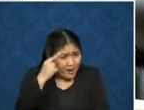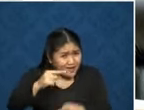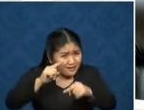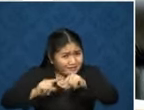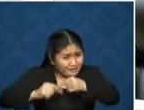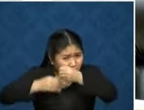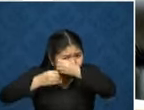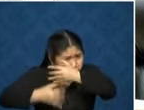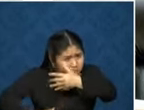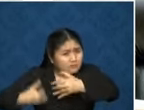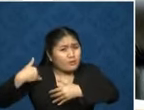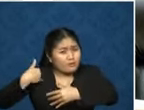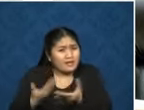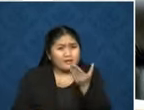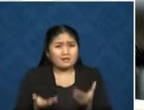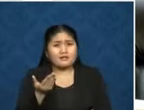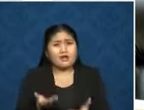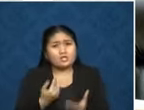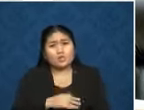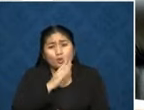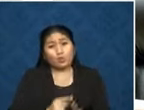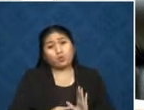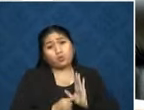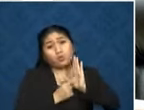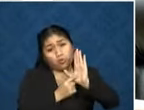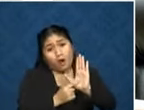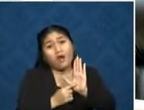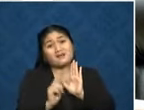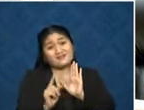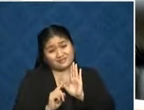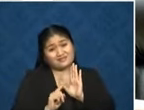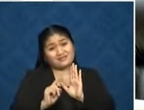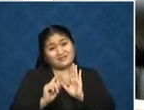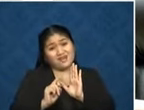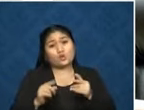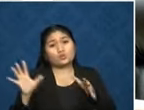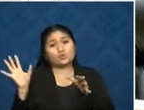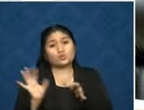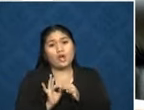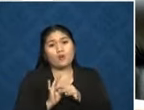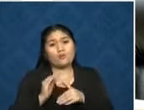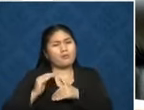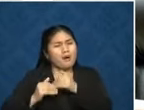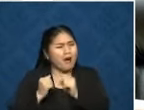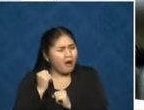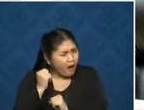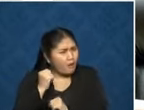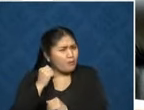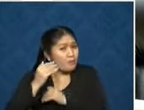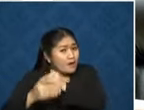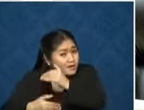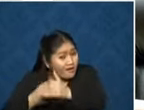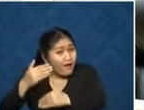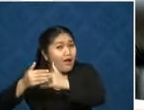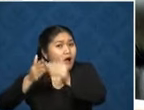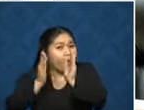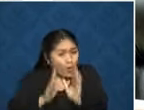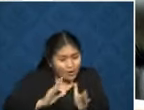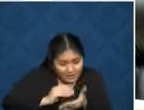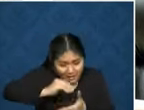ของสังคมไทยไม่ว่านะครับตัวอย่างแรกนะครับก็คือเกี่ยวข้องกับการพยายามพัฒนาบุคลากรนัก